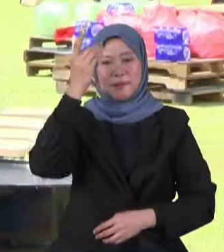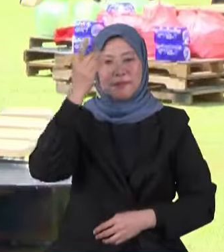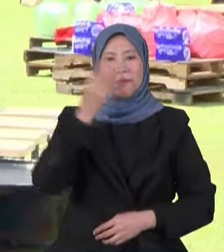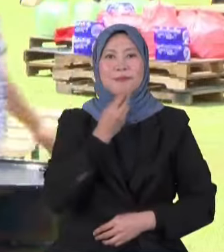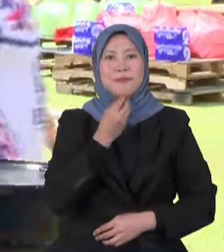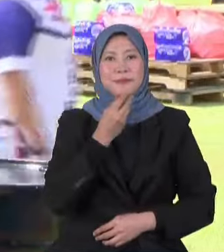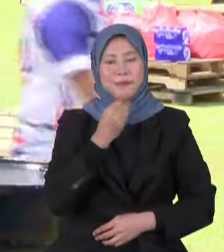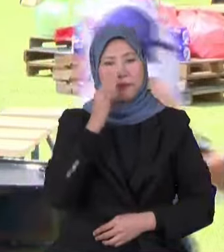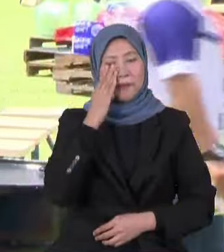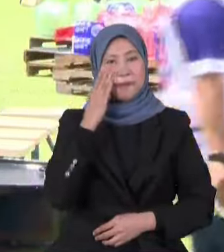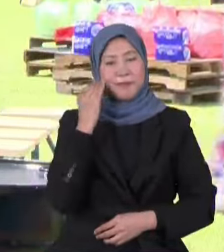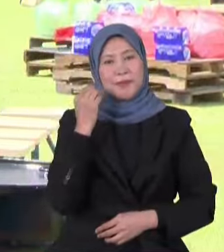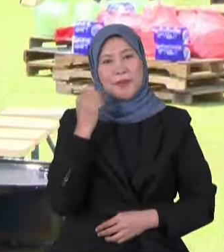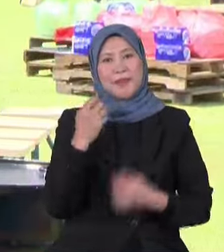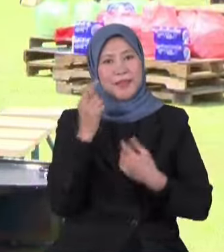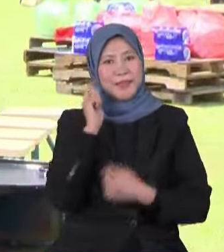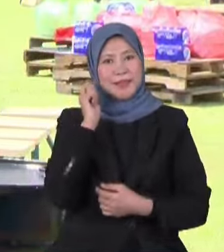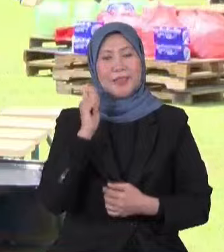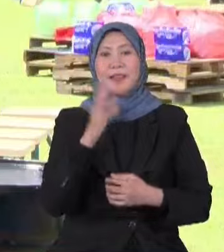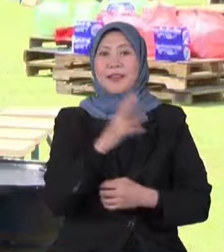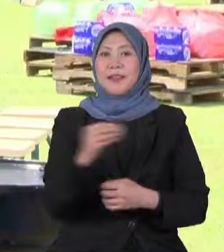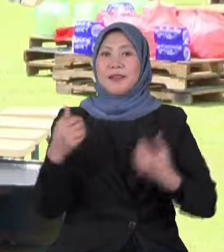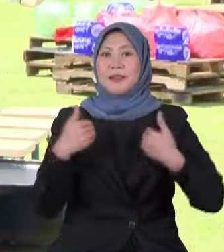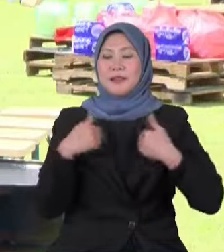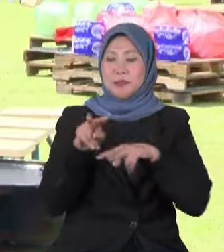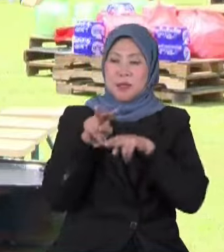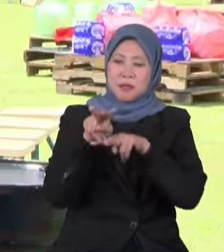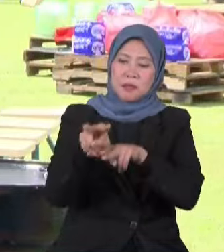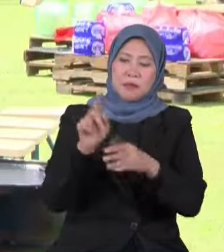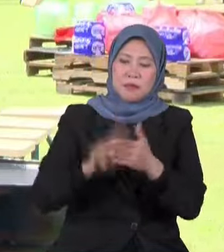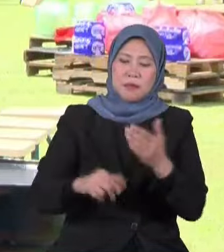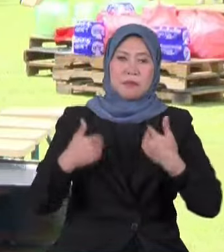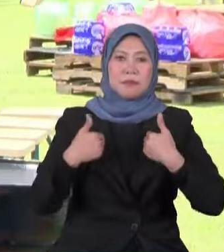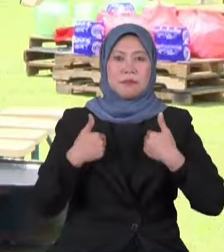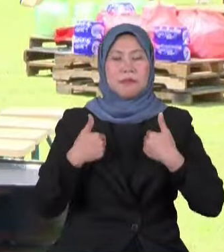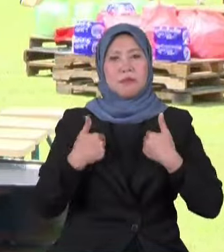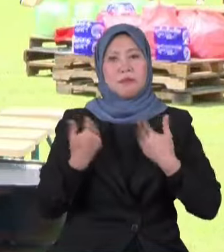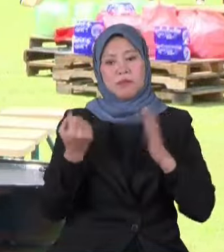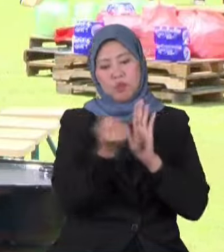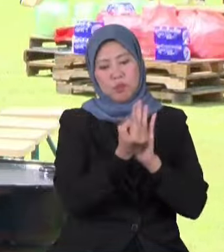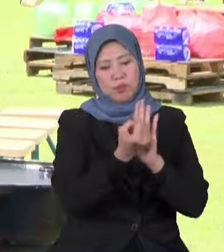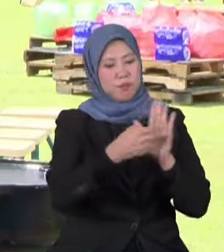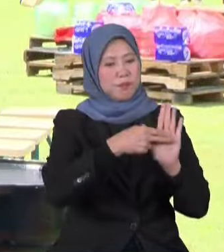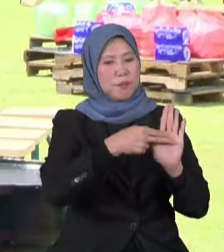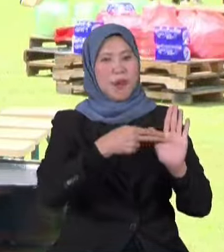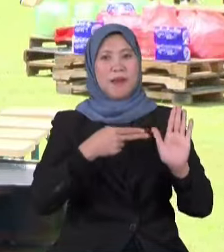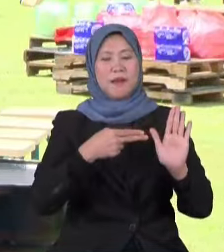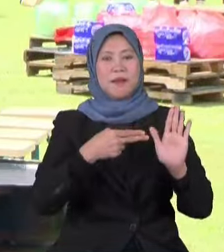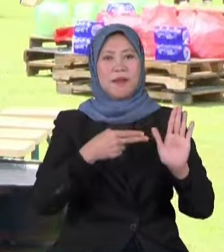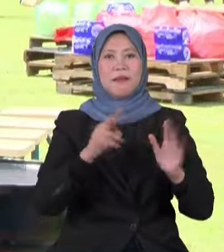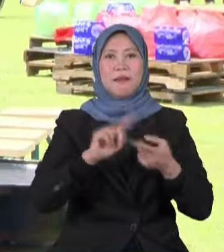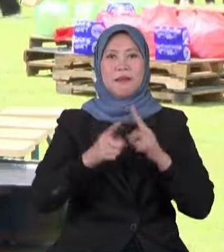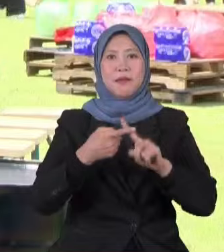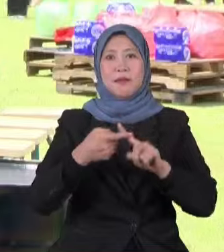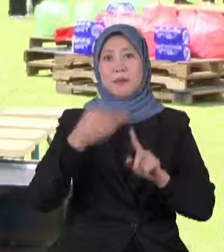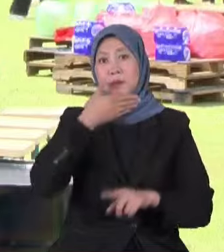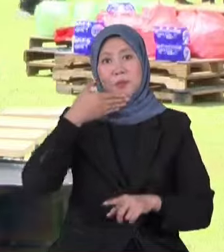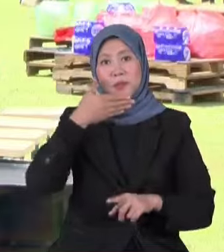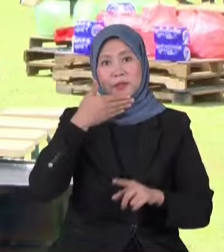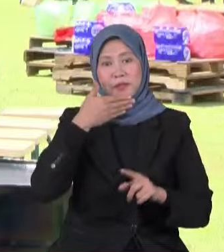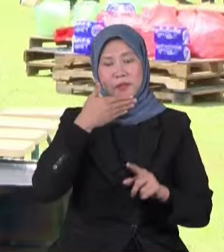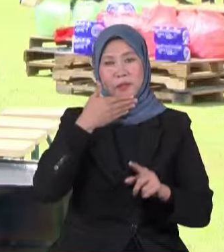Dato' Sri Anwar Ibrahim sebentar tadi. Dan kita juga menyaksikan apa yang dibawakan adalah penjenamaan semula bagi rakan muda dan